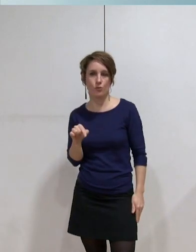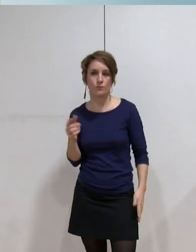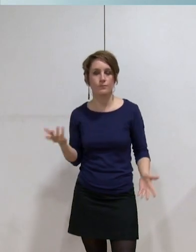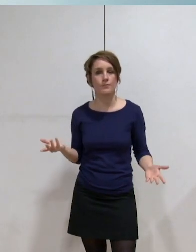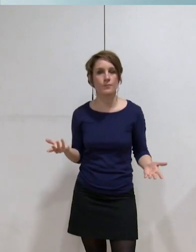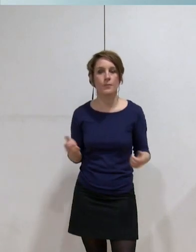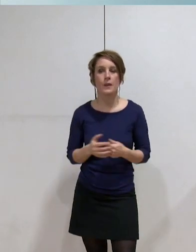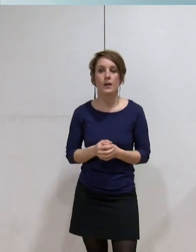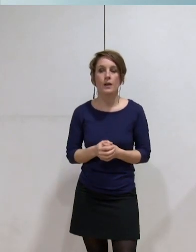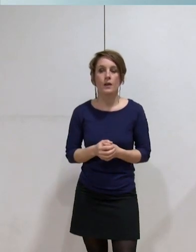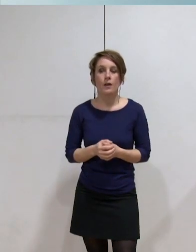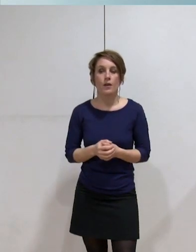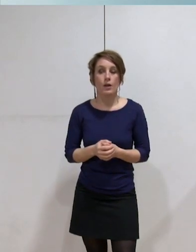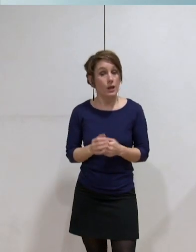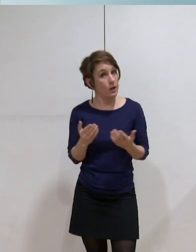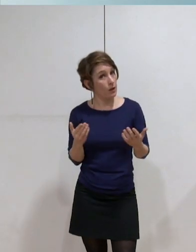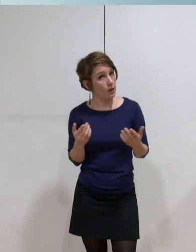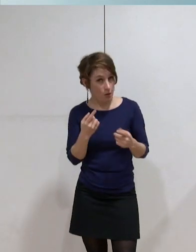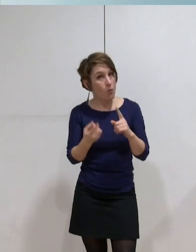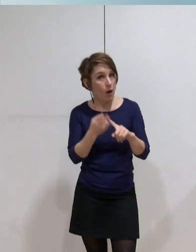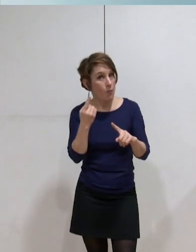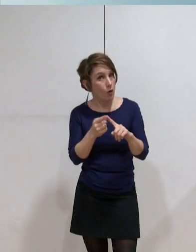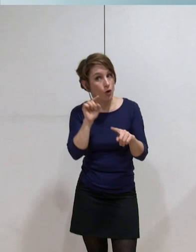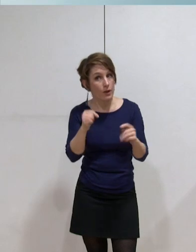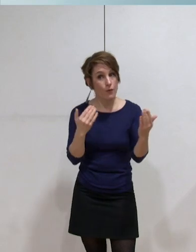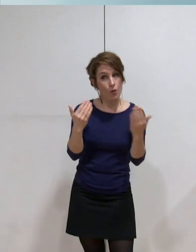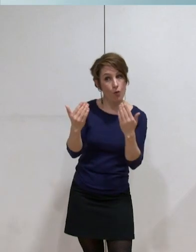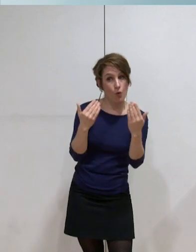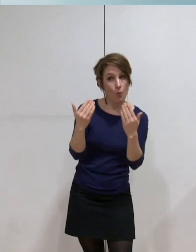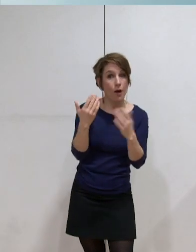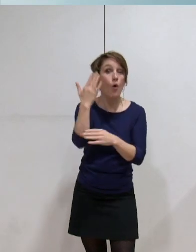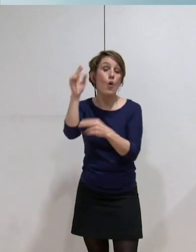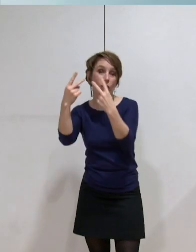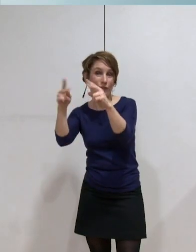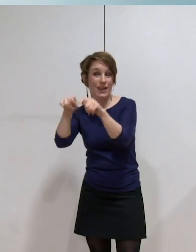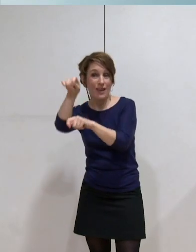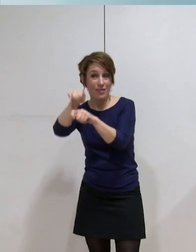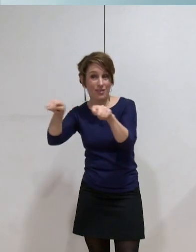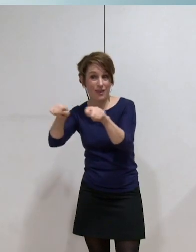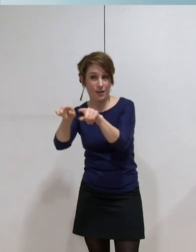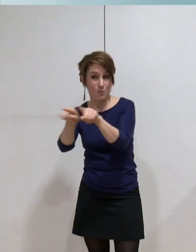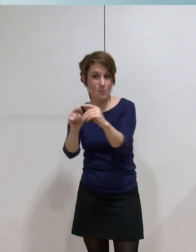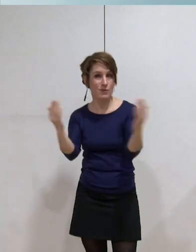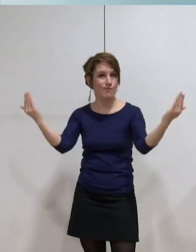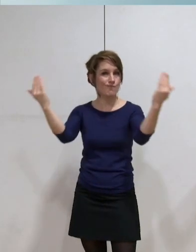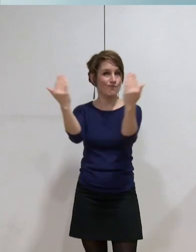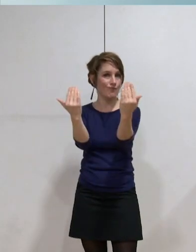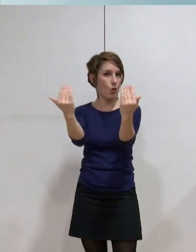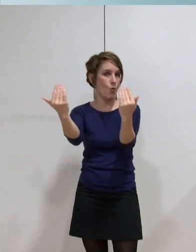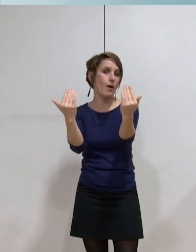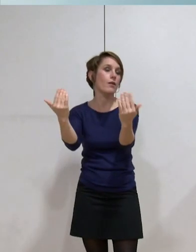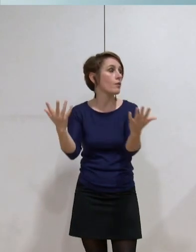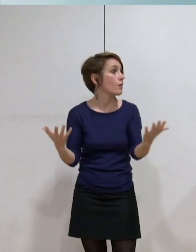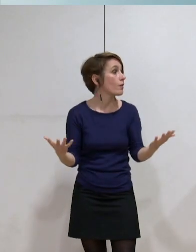notamment en la en la comparant avec des villes de de même taille c'est difficile de ne